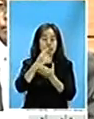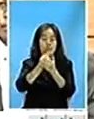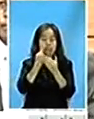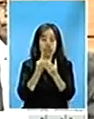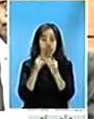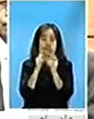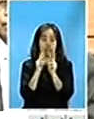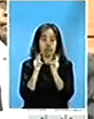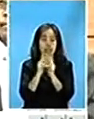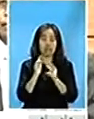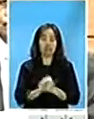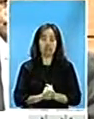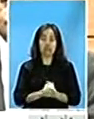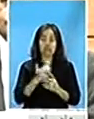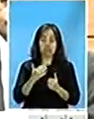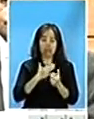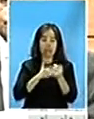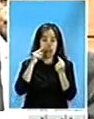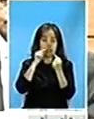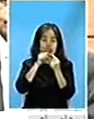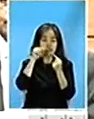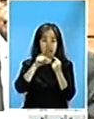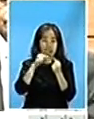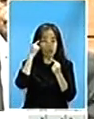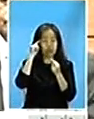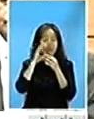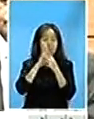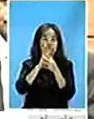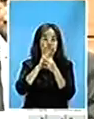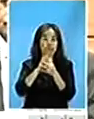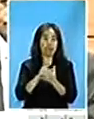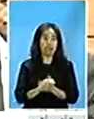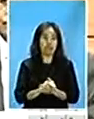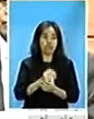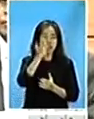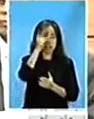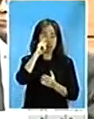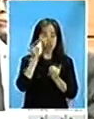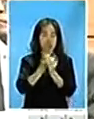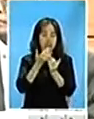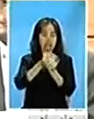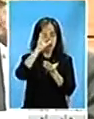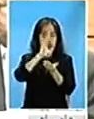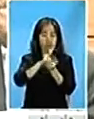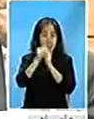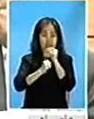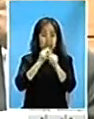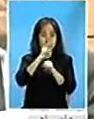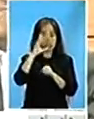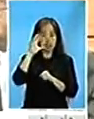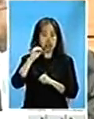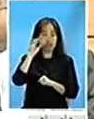ธิการเสียงข้างน้อยมาโดยตลอดซึ่งประเด็นนี้เป็นประเด็นที่น่าเป็นห่วงครับเพราะว่างบประมาณปี2016เป็นงบประม